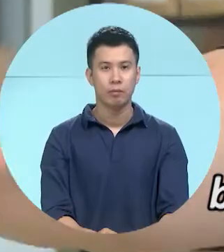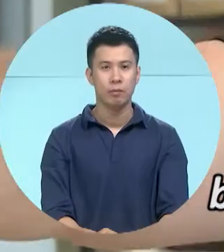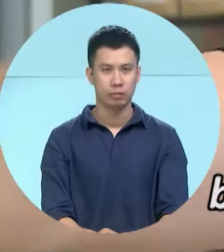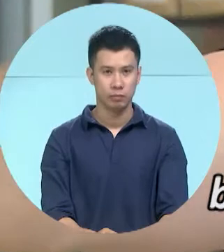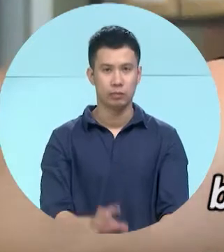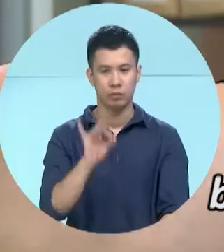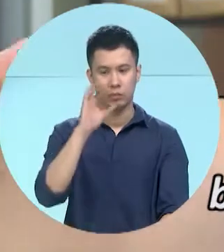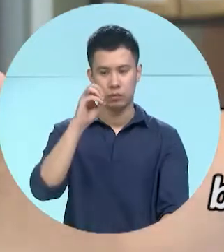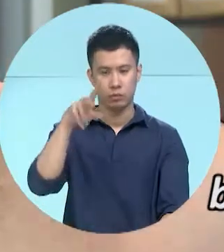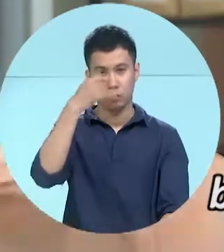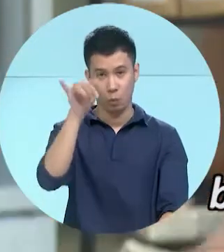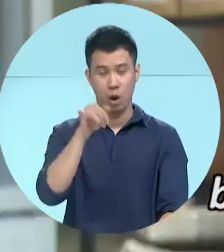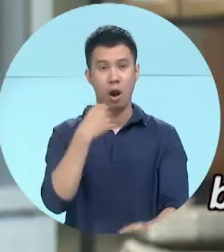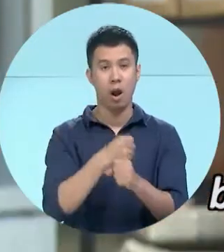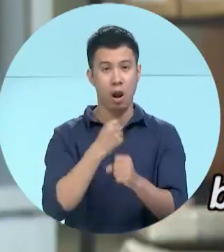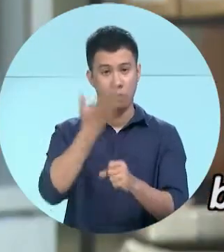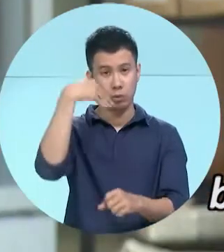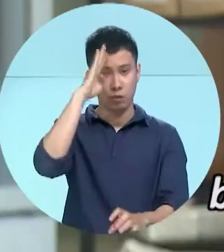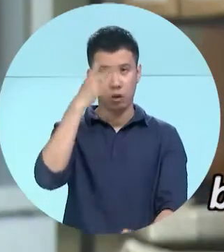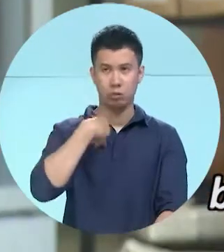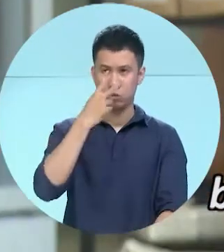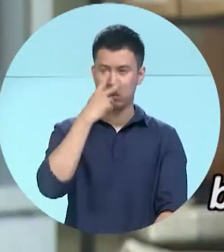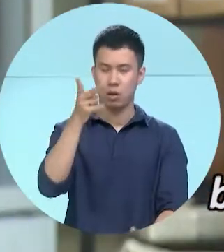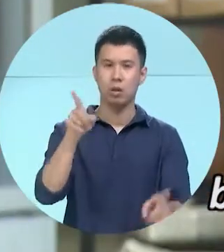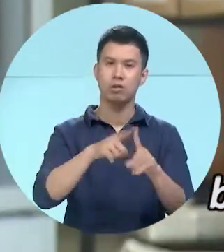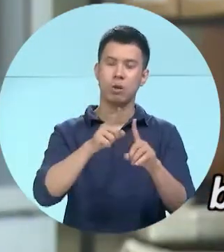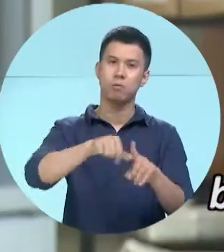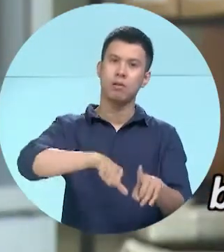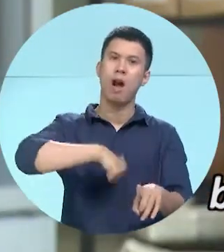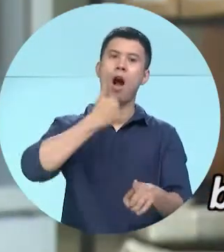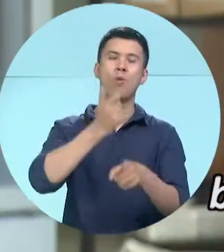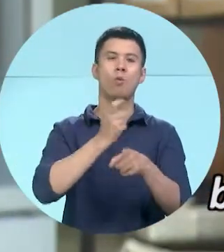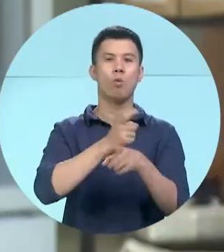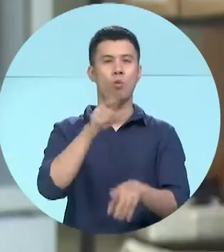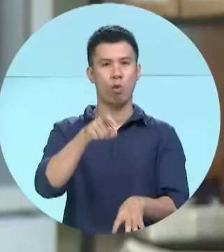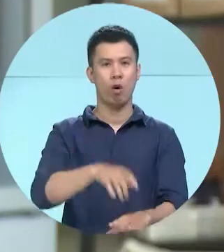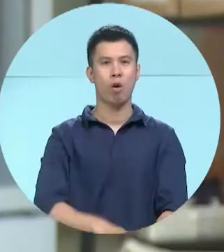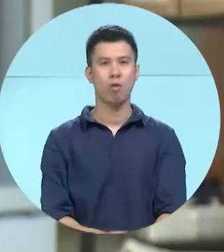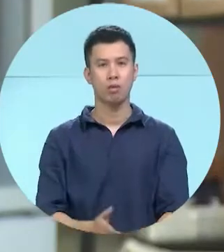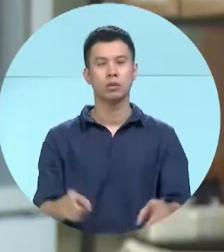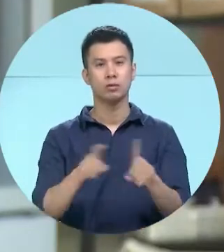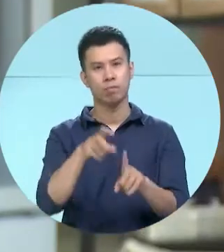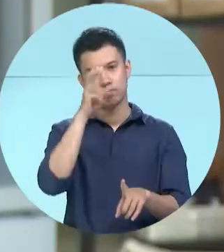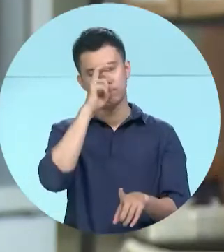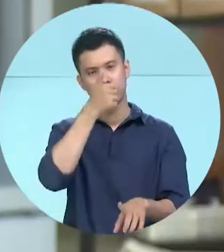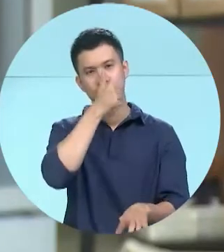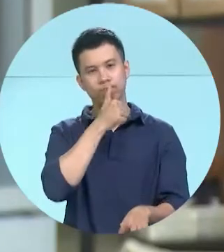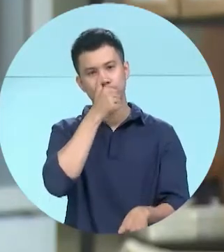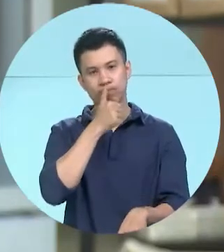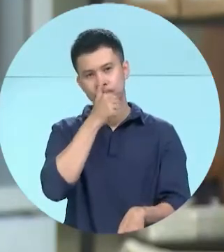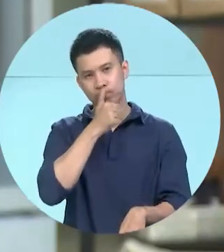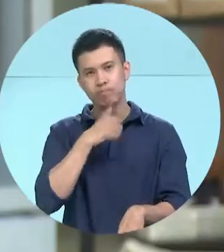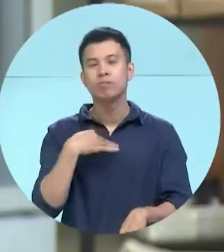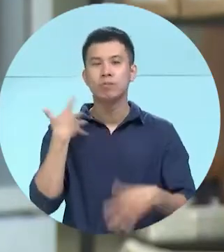And he's in the role of a teacher, you can see the pride, you can see the dignity. You can see that he feels like he's